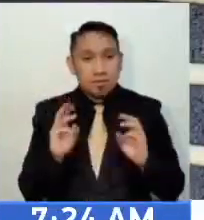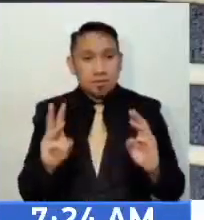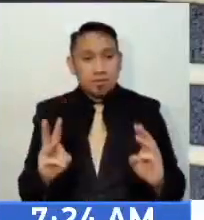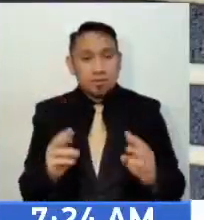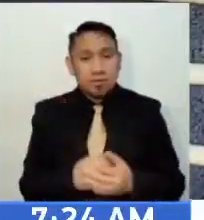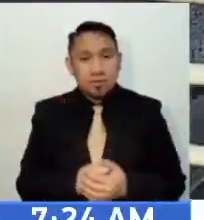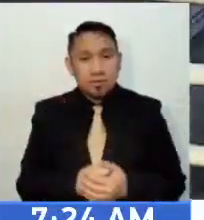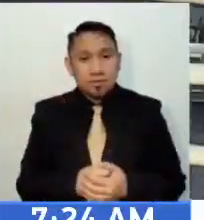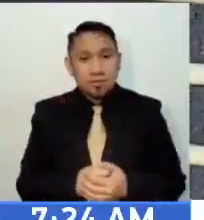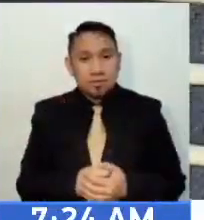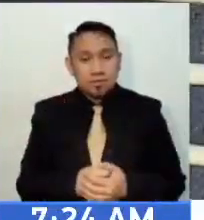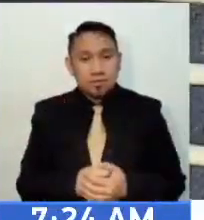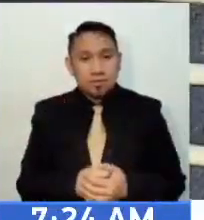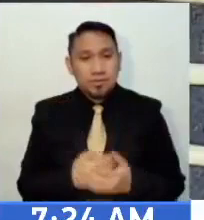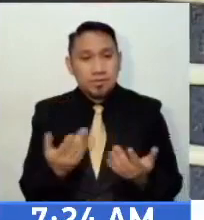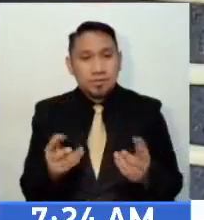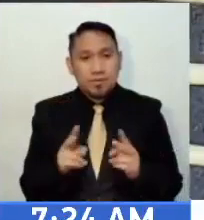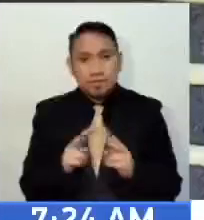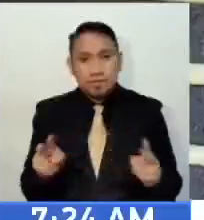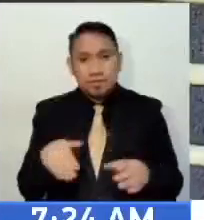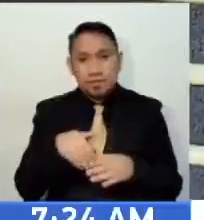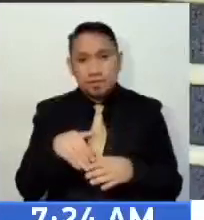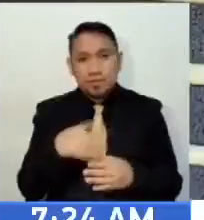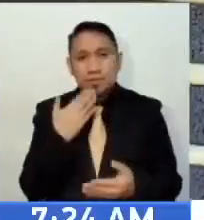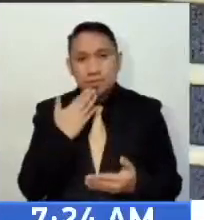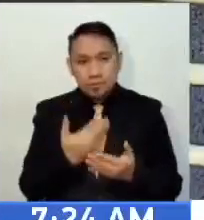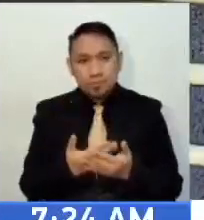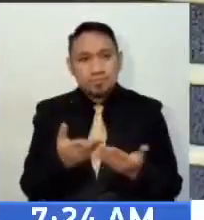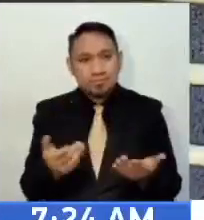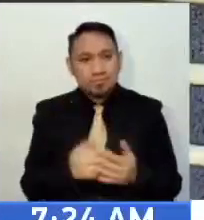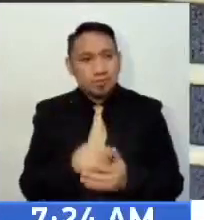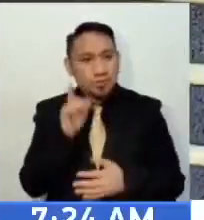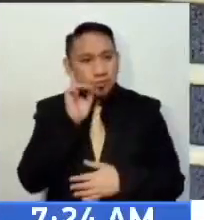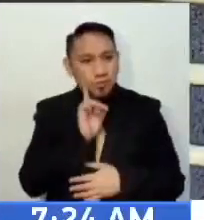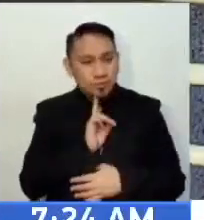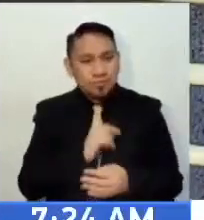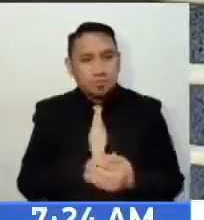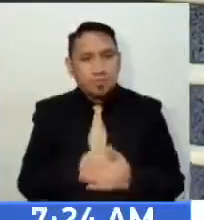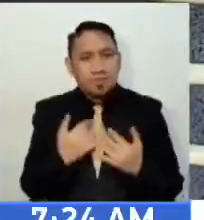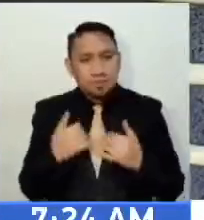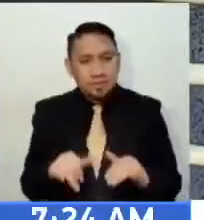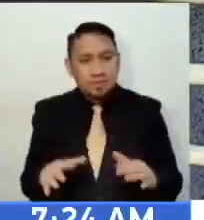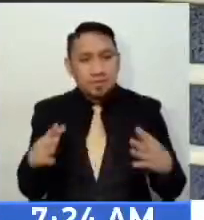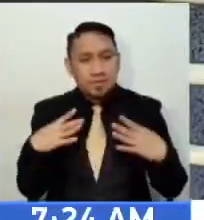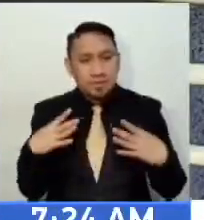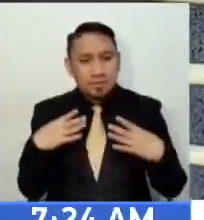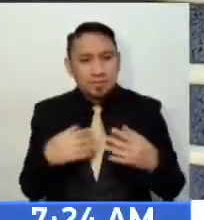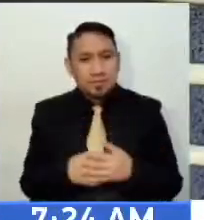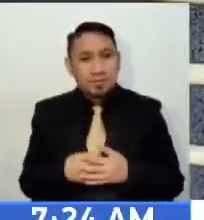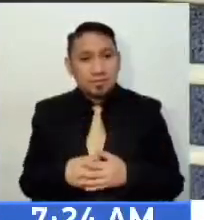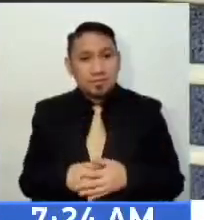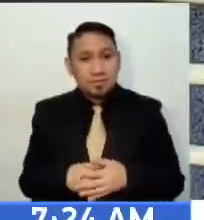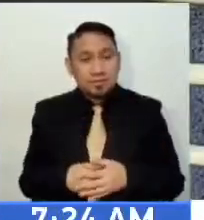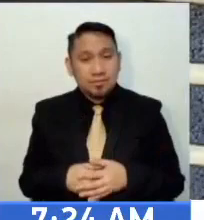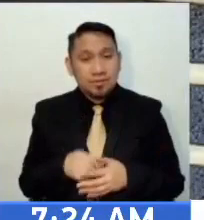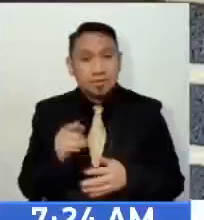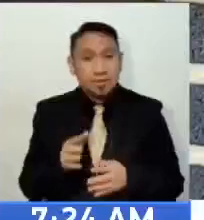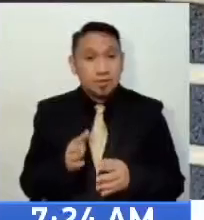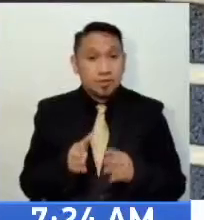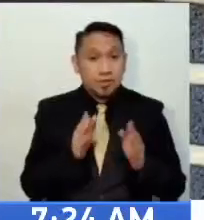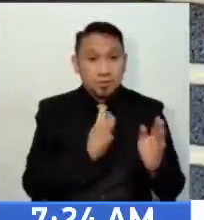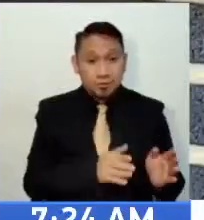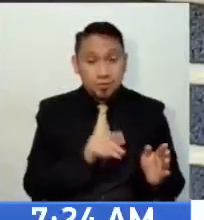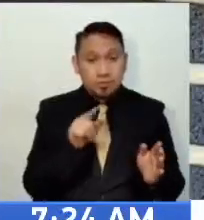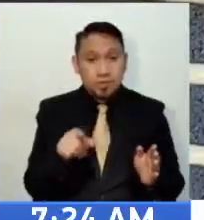westbound. Napakaluwag ng kalsada. Kitang-kita naman na holiday pa rin po. Yung sa kaliwa po ay papunta Maynila, habang sa kanan naman ay